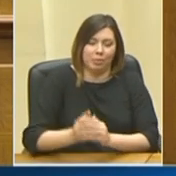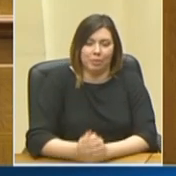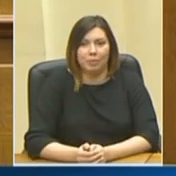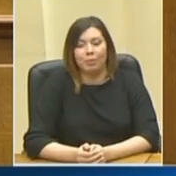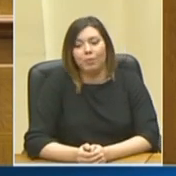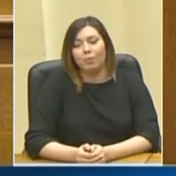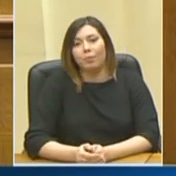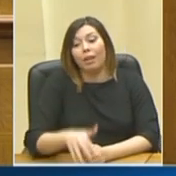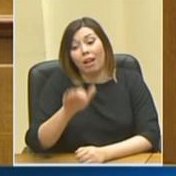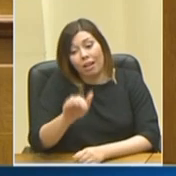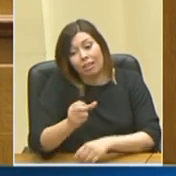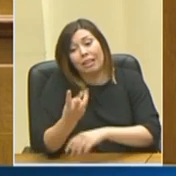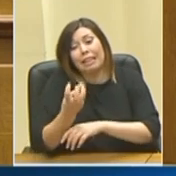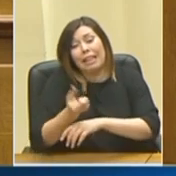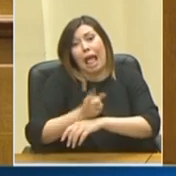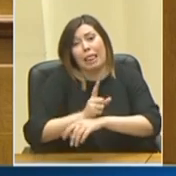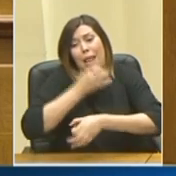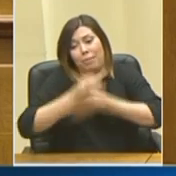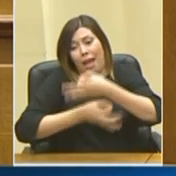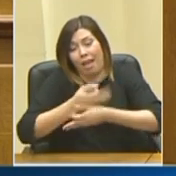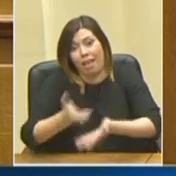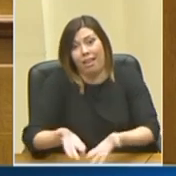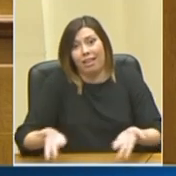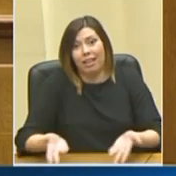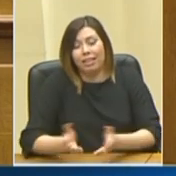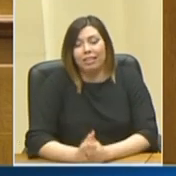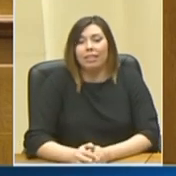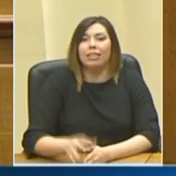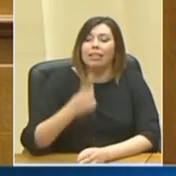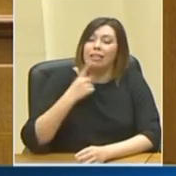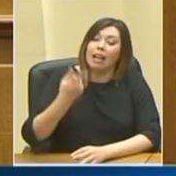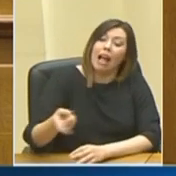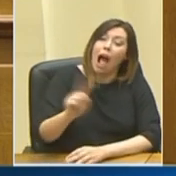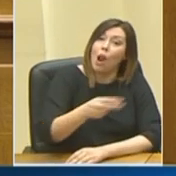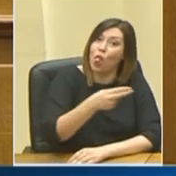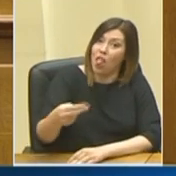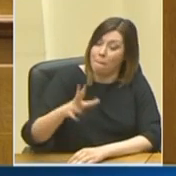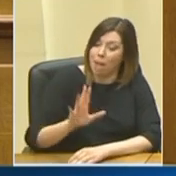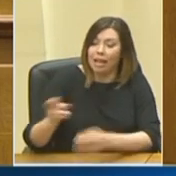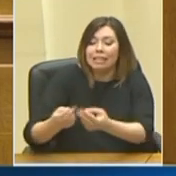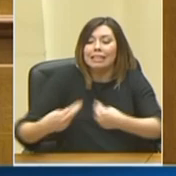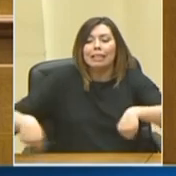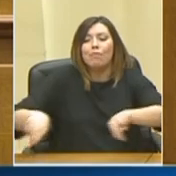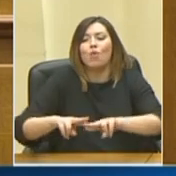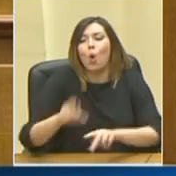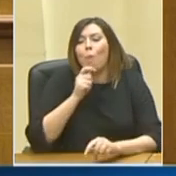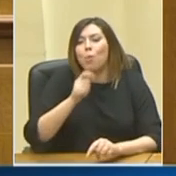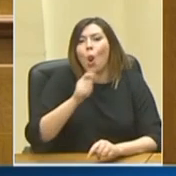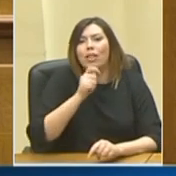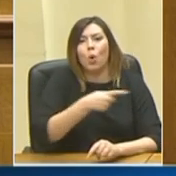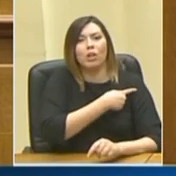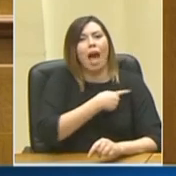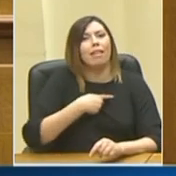30 λεπτά έχουν φτάσει, κύριε Πρόεδρε. Ένα άλλο ζήτημα. Έχουν κάνει το Συμβούλιο Πολιτικών Αρχηγών.